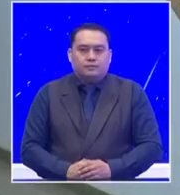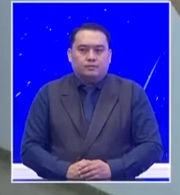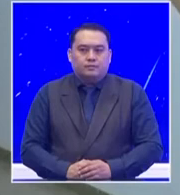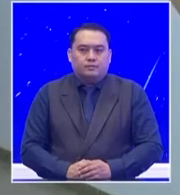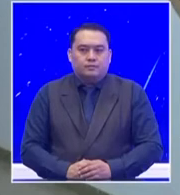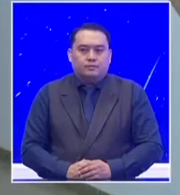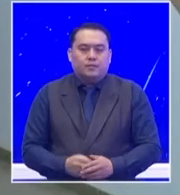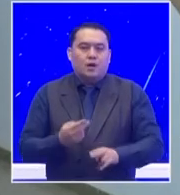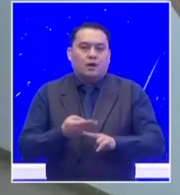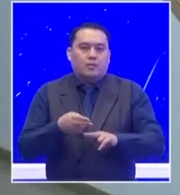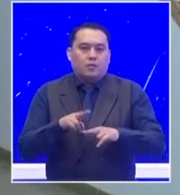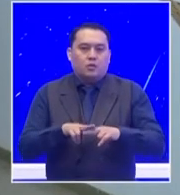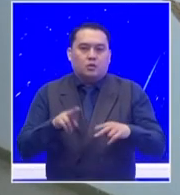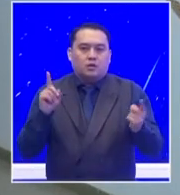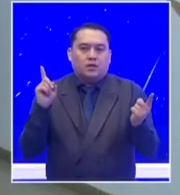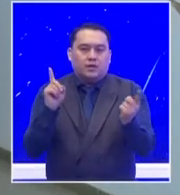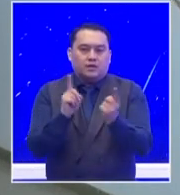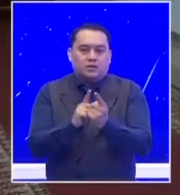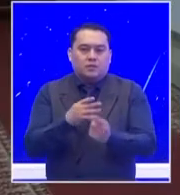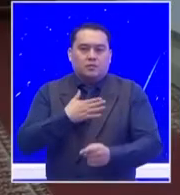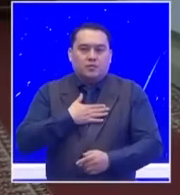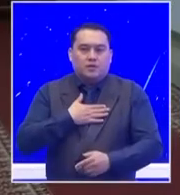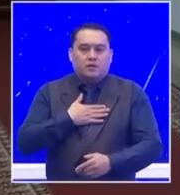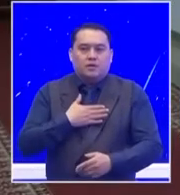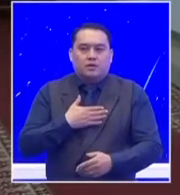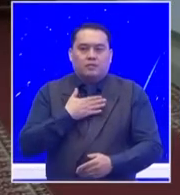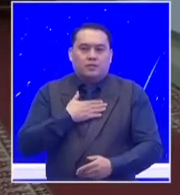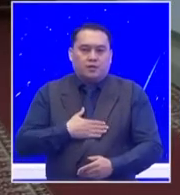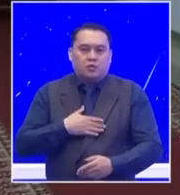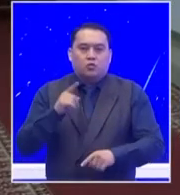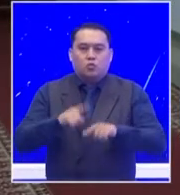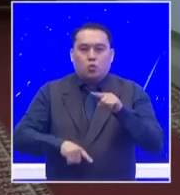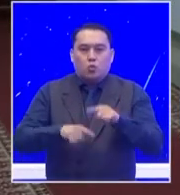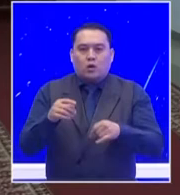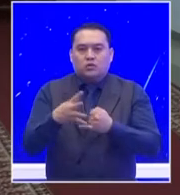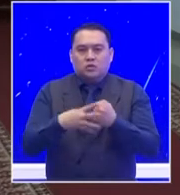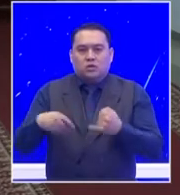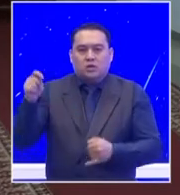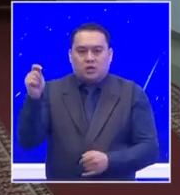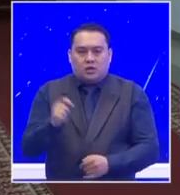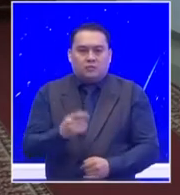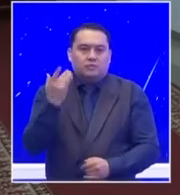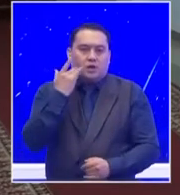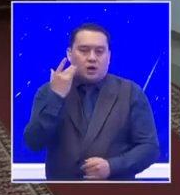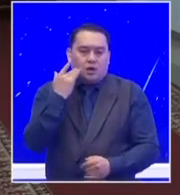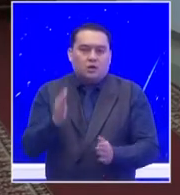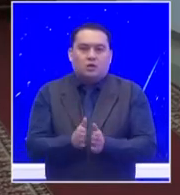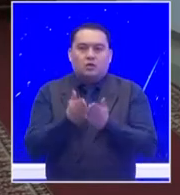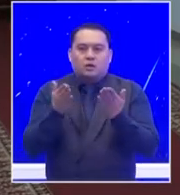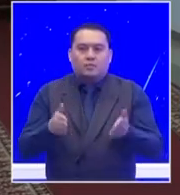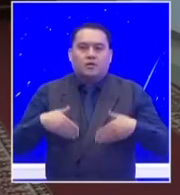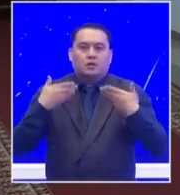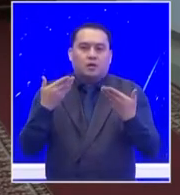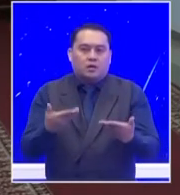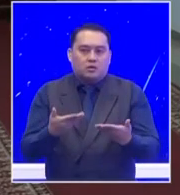Бұл кездесулер мен үшін үлкен айлы сәттер. Туған жерге өте жиі келіп тұрамын. Әрбір кітабына шыққан кезде